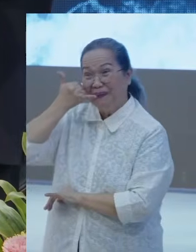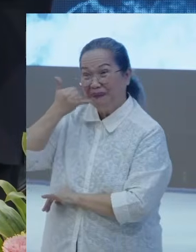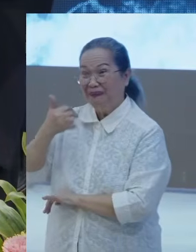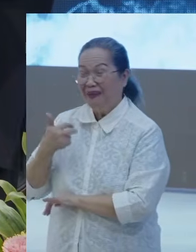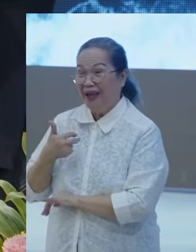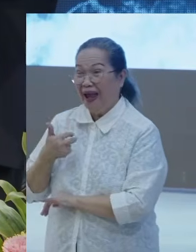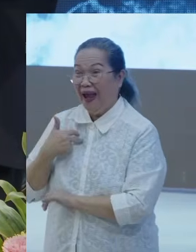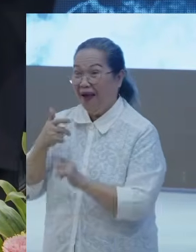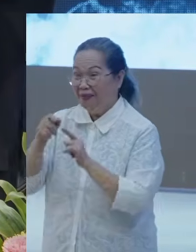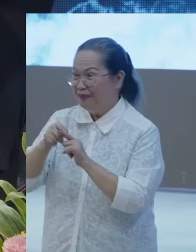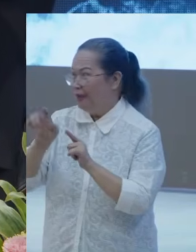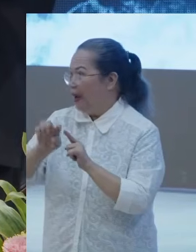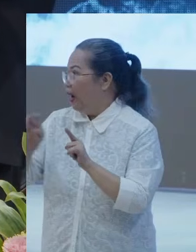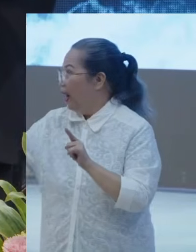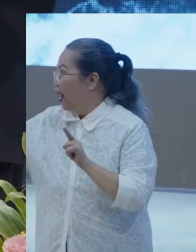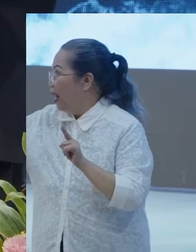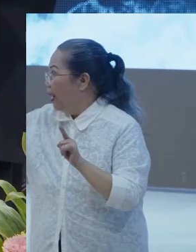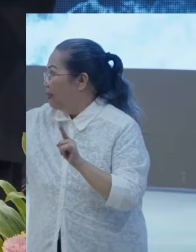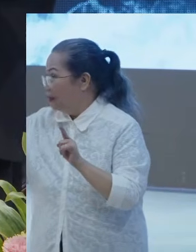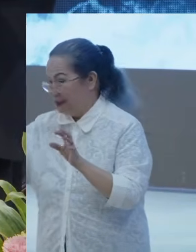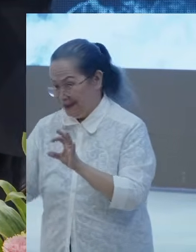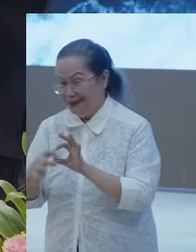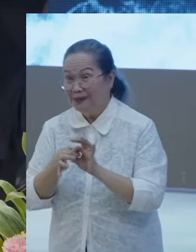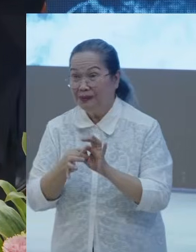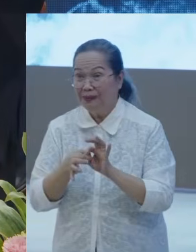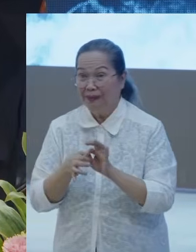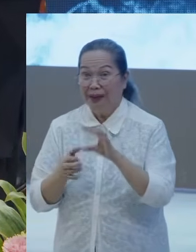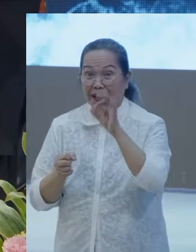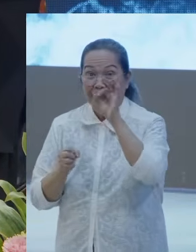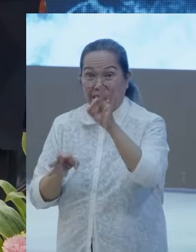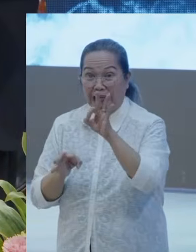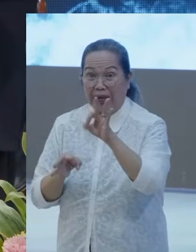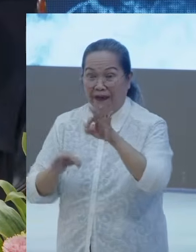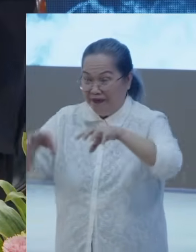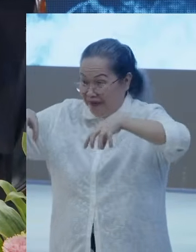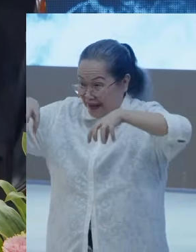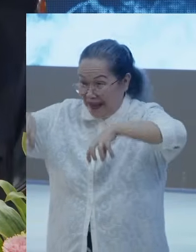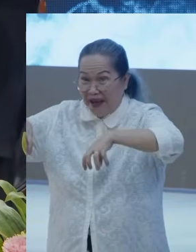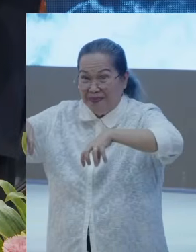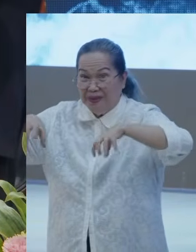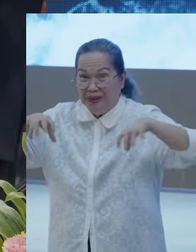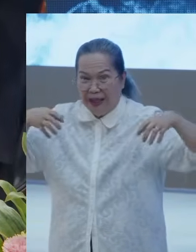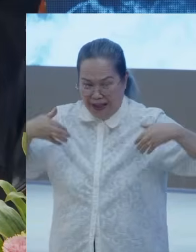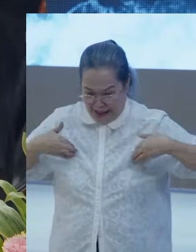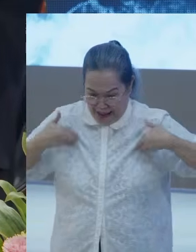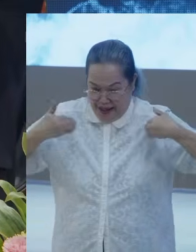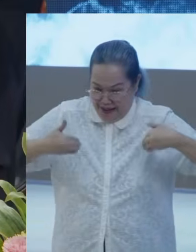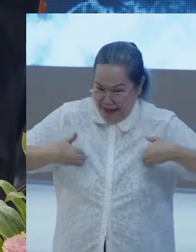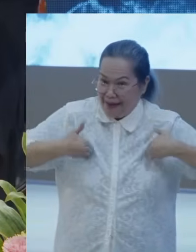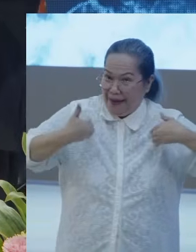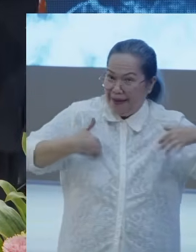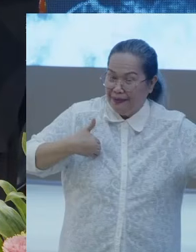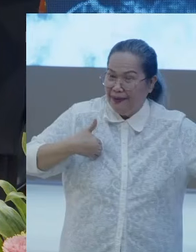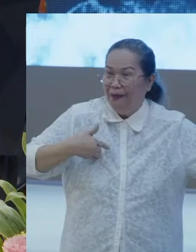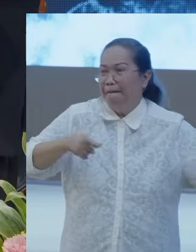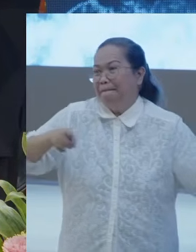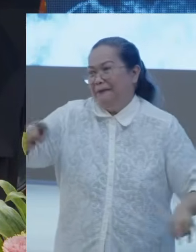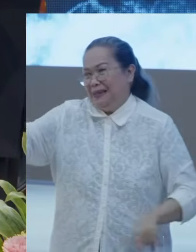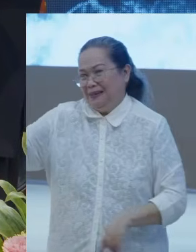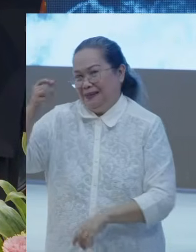party line kayo, no? Kapag yung kapitbahay nyo, puro teenager ang anak, patay kayo.